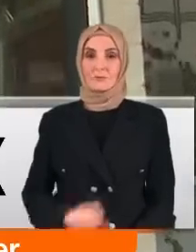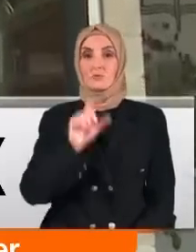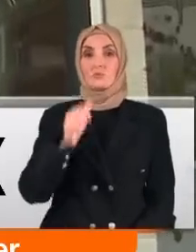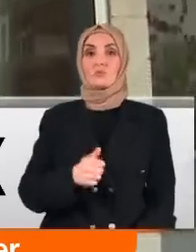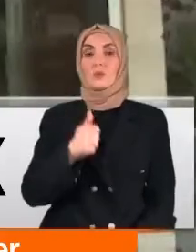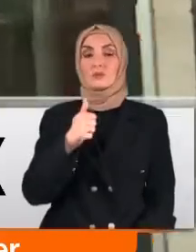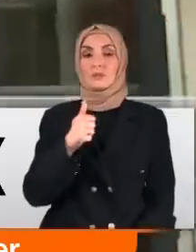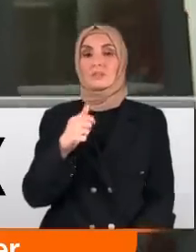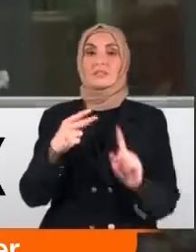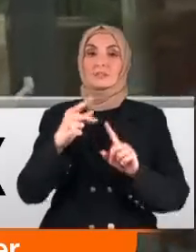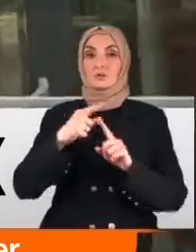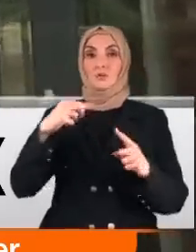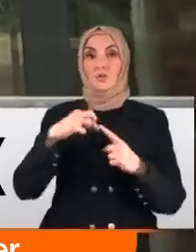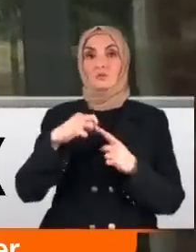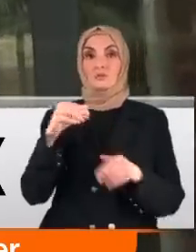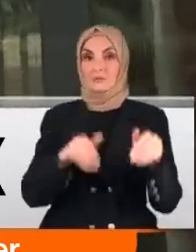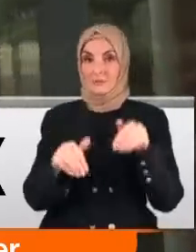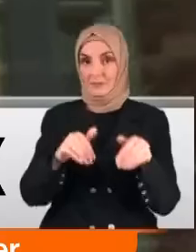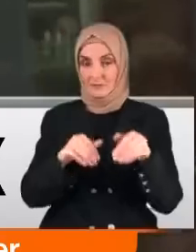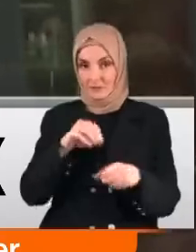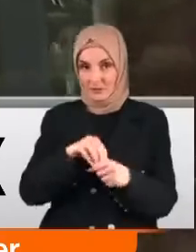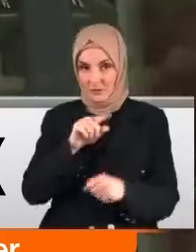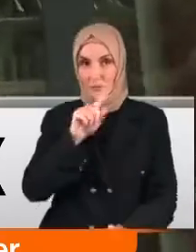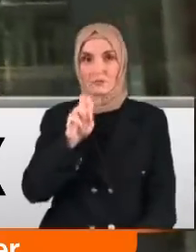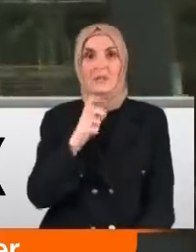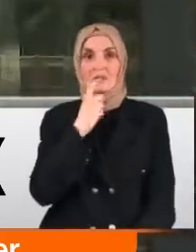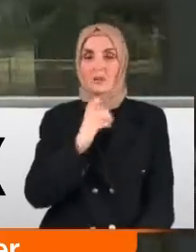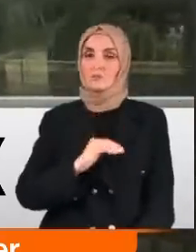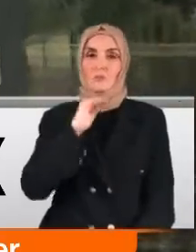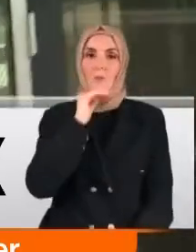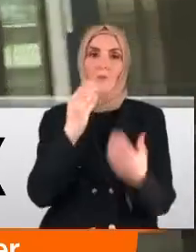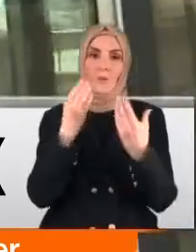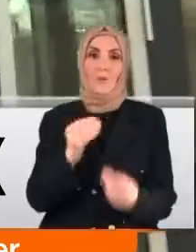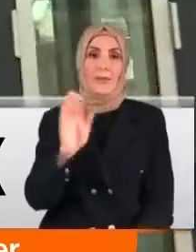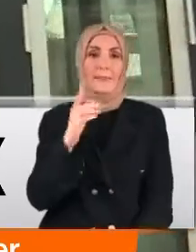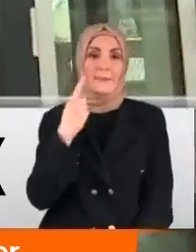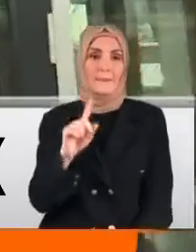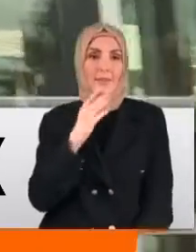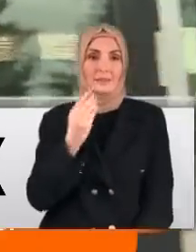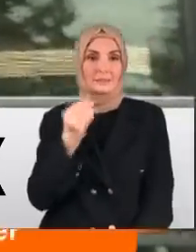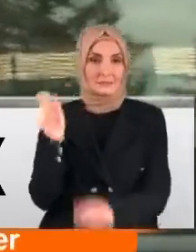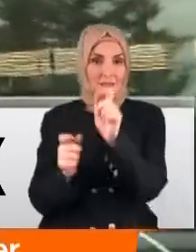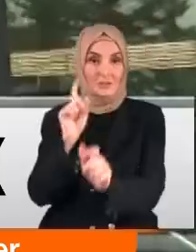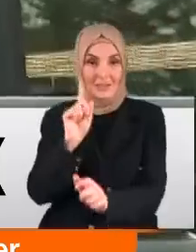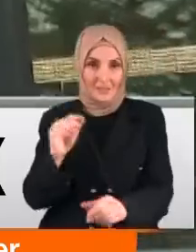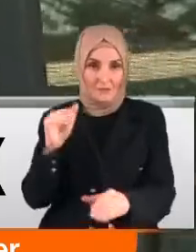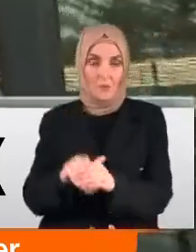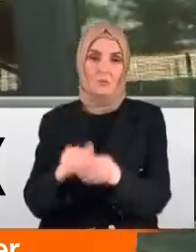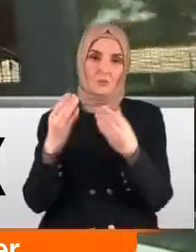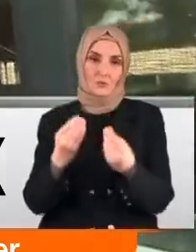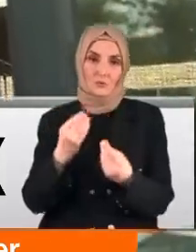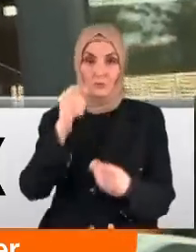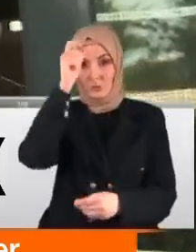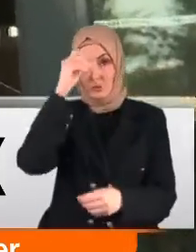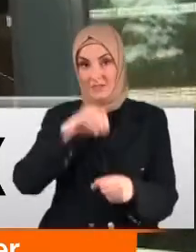Cumhurbaşkanlığı ikinci tur seçiminde 18 yaşını dolduran yaklaşık 50 bin genç ilk defa oy kullanacak ve böylece yurt içinde seçmen